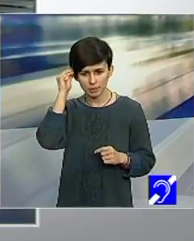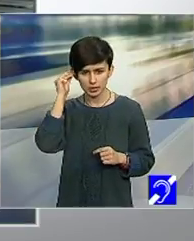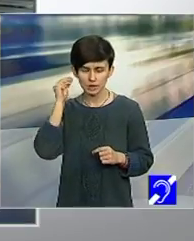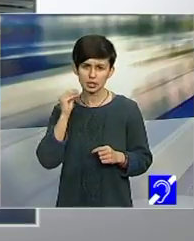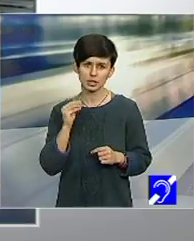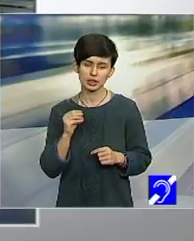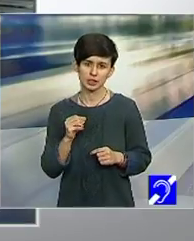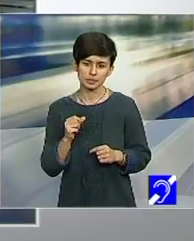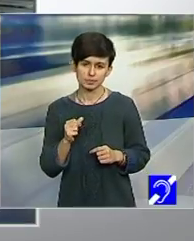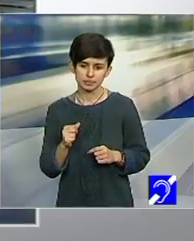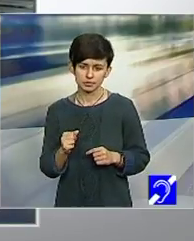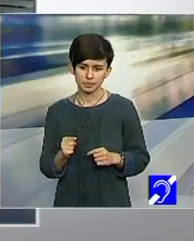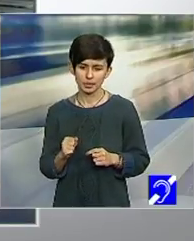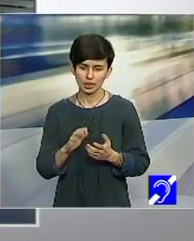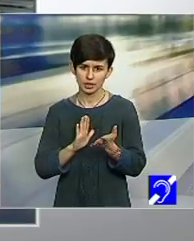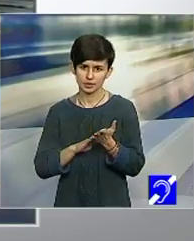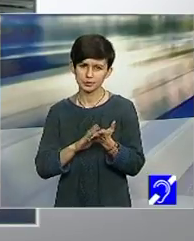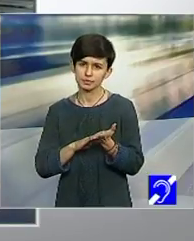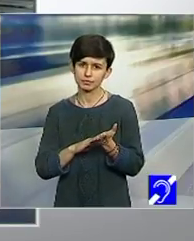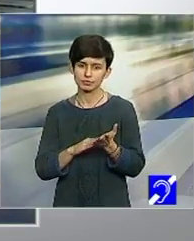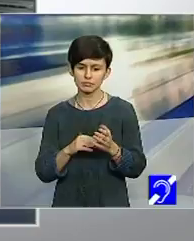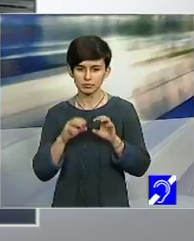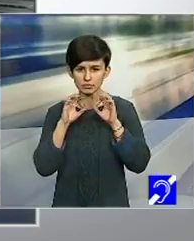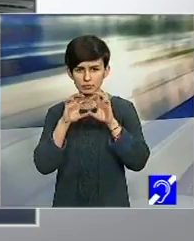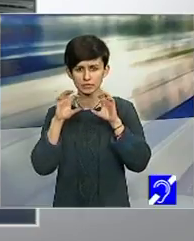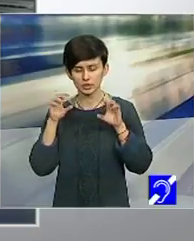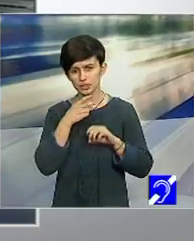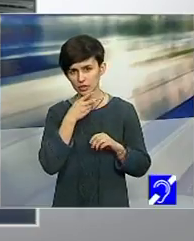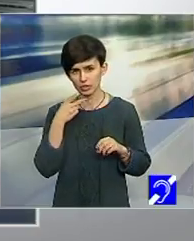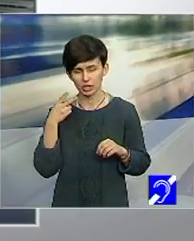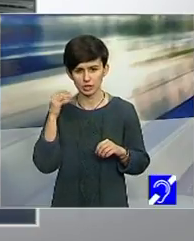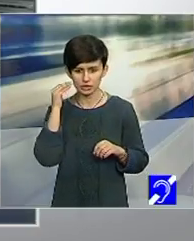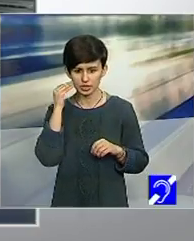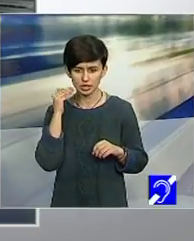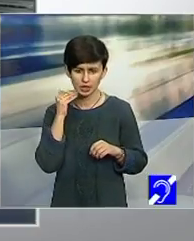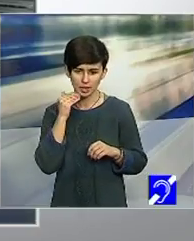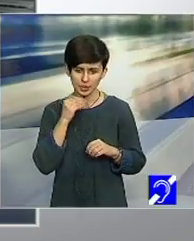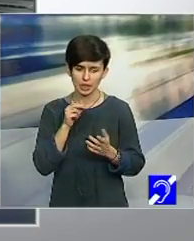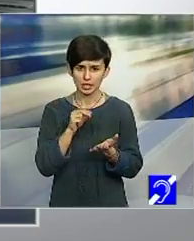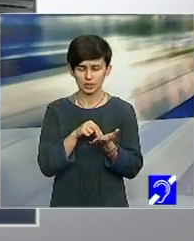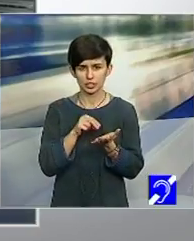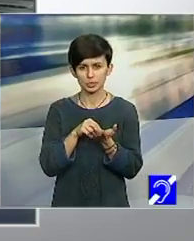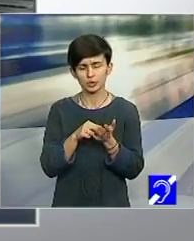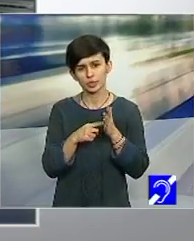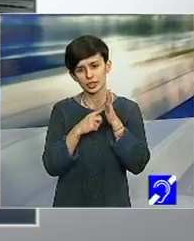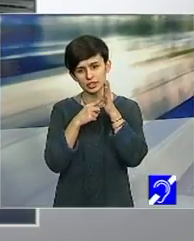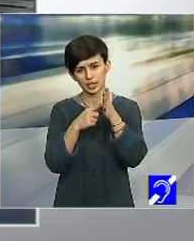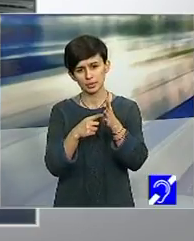colegul nostru despre faptul că Muzeul Holocaustului de la Washington își propune să